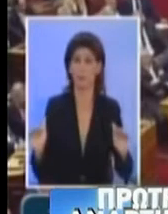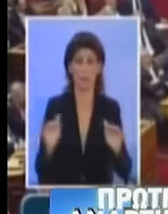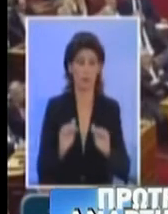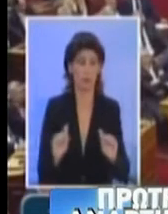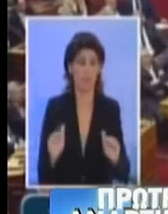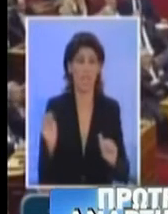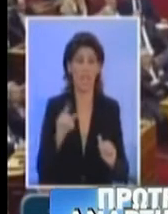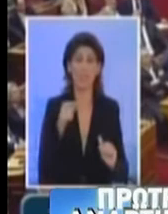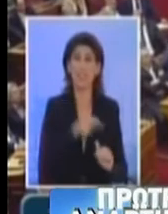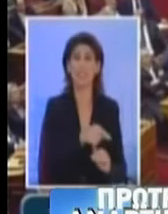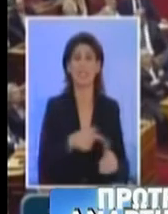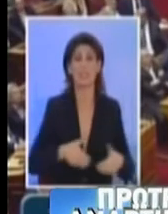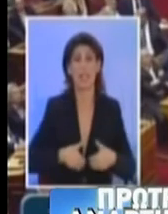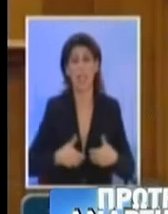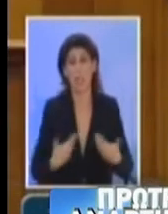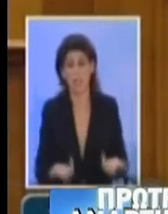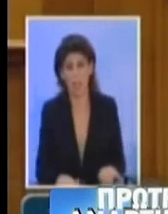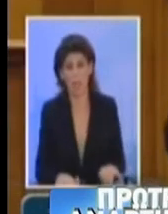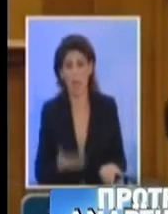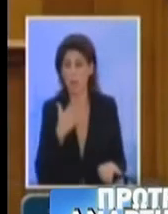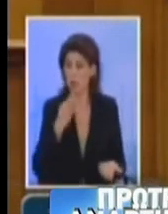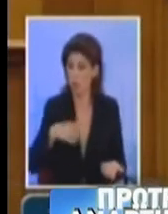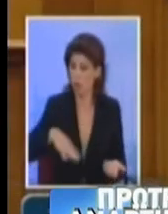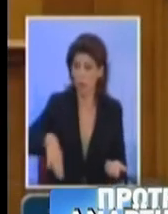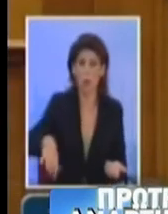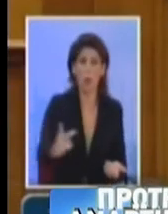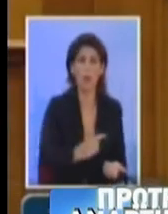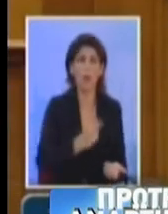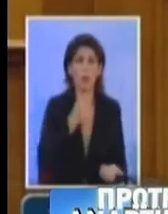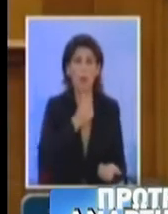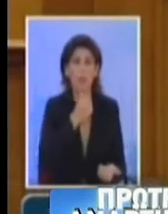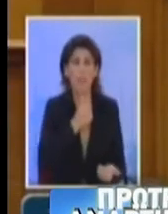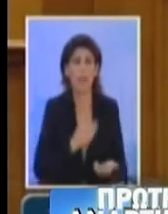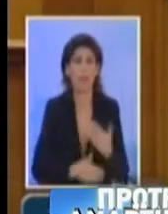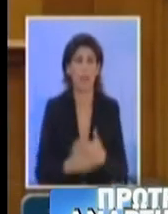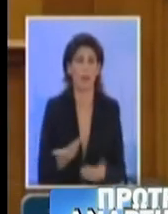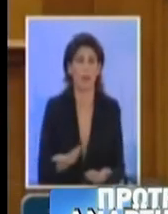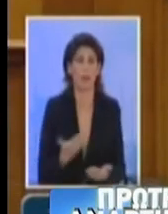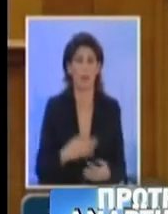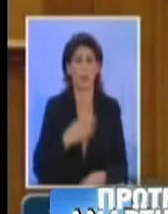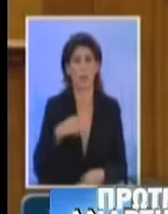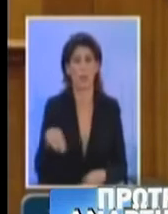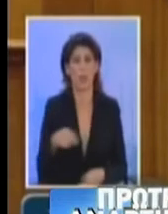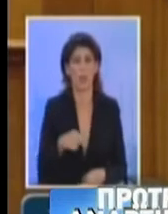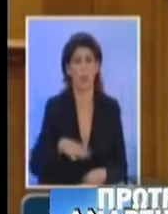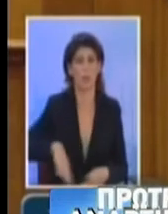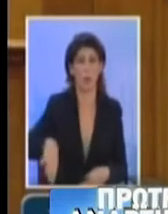Και δεν είστε για γέλια, διότι ο λαός υποφέρει. Υποφέρει, κύριε συνάδελφε, ο λαός.